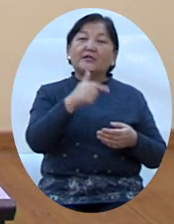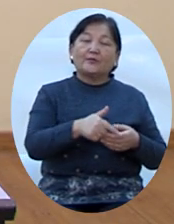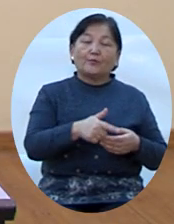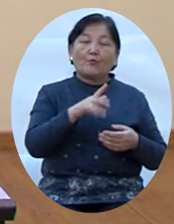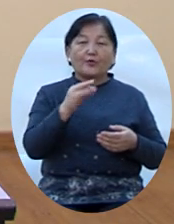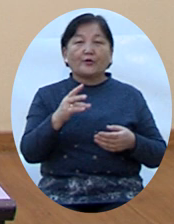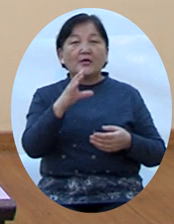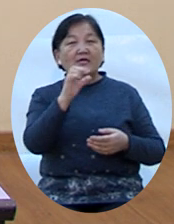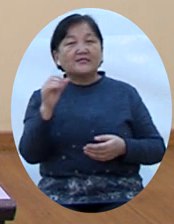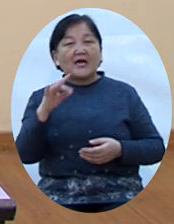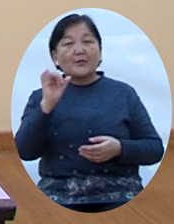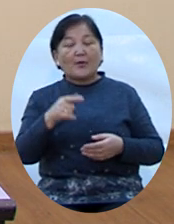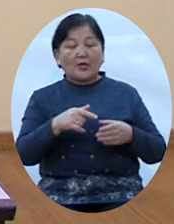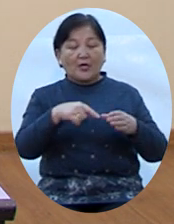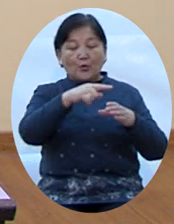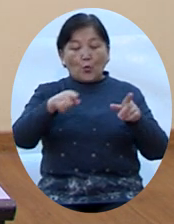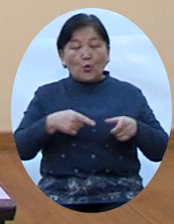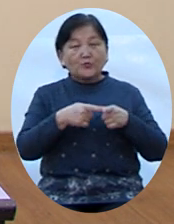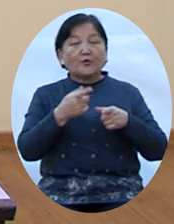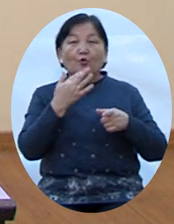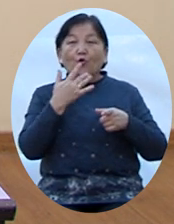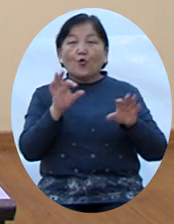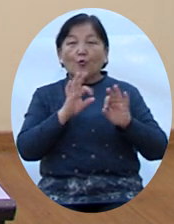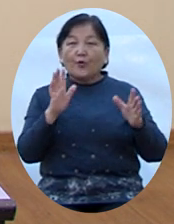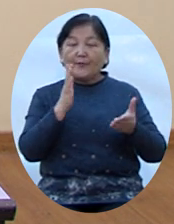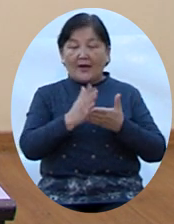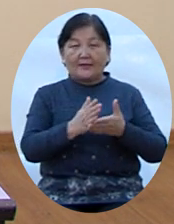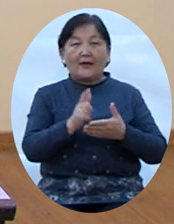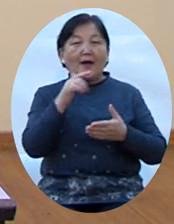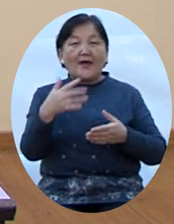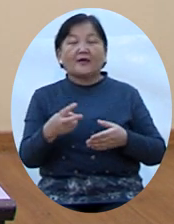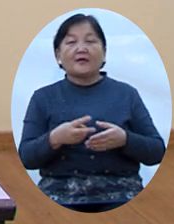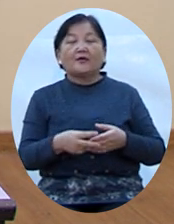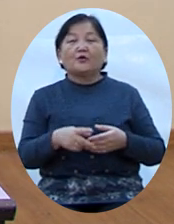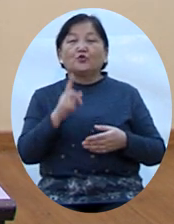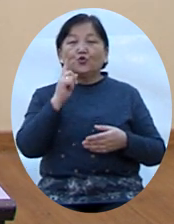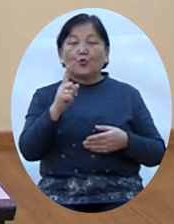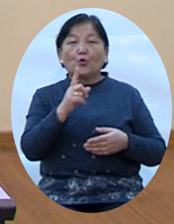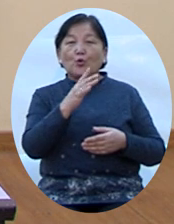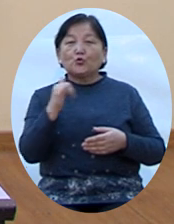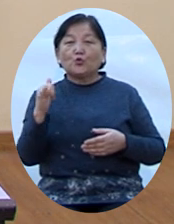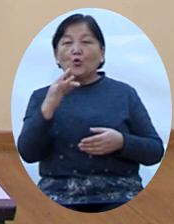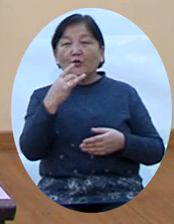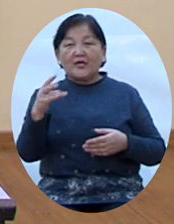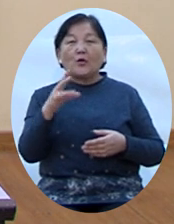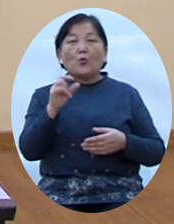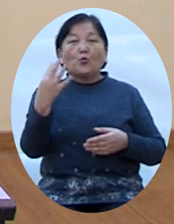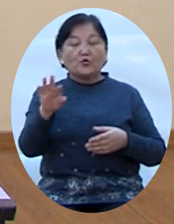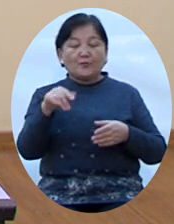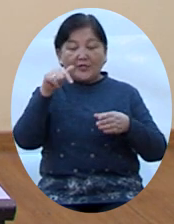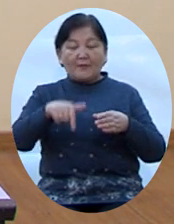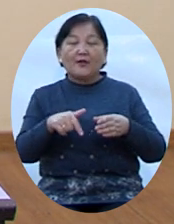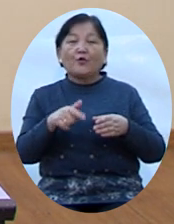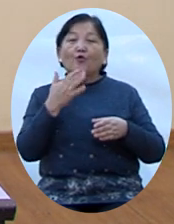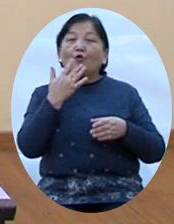болон сармуг уусмалт өнгөхгүй буюу өнгө үзүүлдэггүй байх нь харин зөвхөн суурийн уусмалт ягаан өнгийг